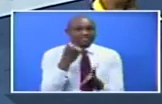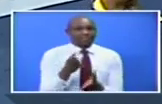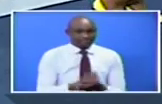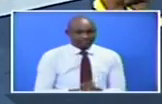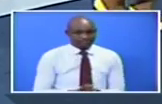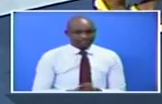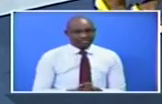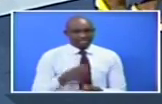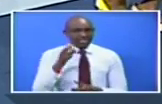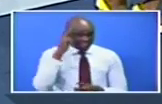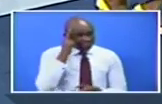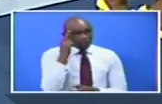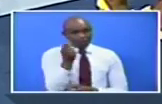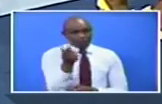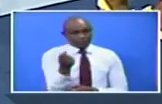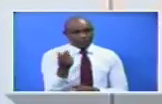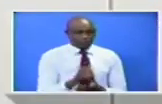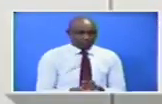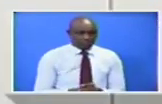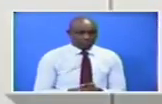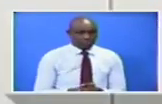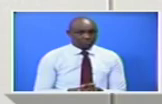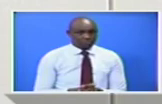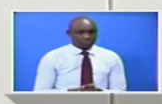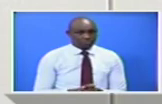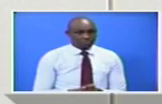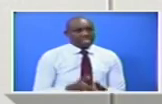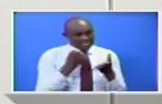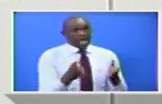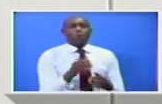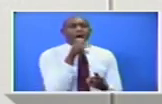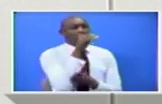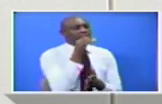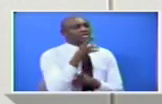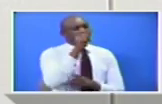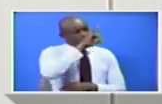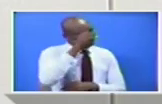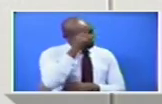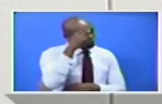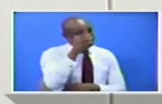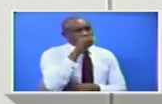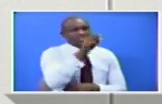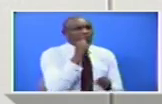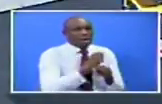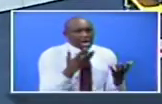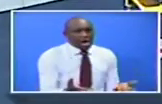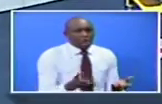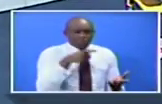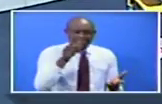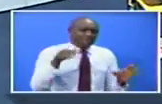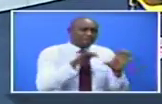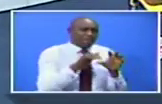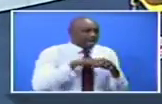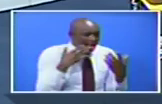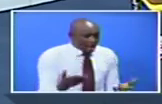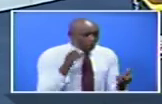hivyo hizo ndizo sababu chache zilizotuleta pamoja. Tuende kwake Njoki. Kwa hivyo mnafanya vipi kazi na mnawasajili na